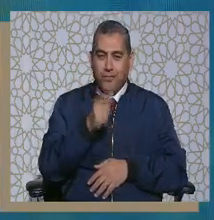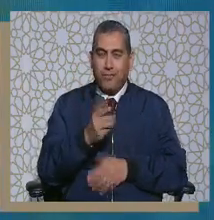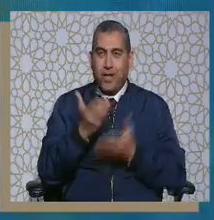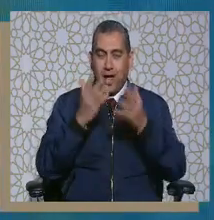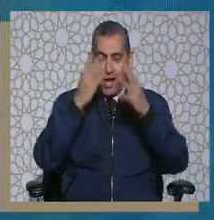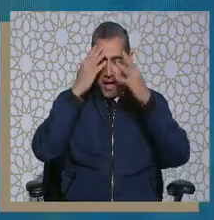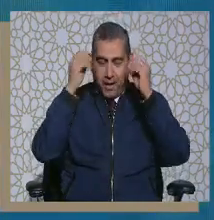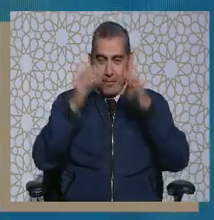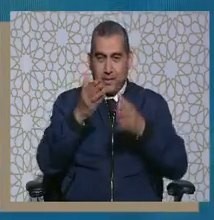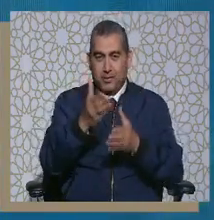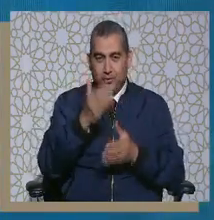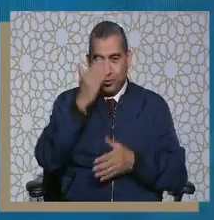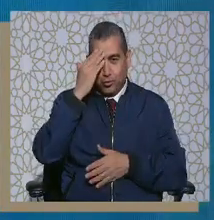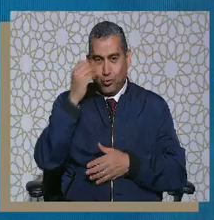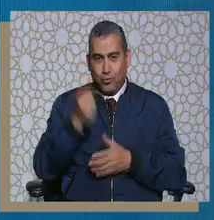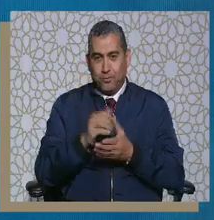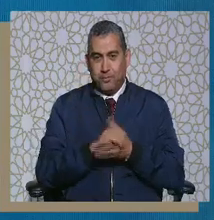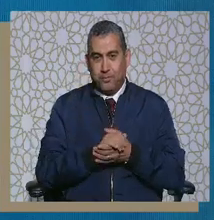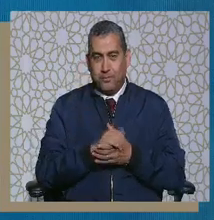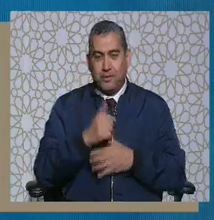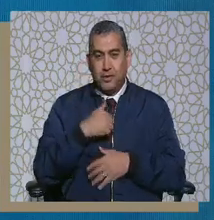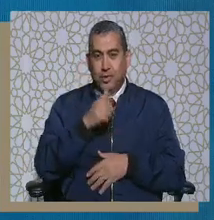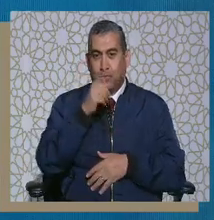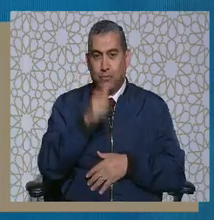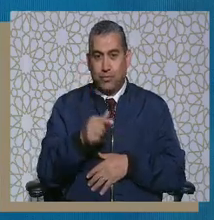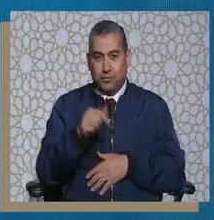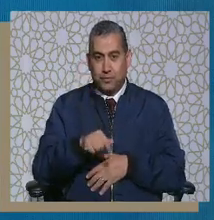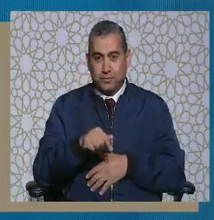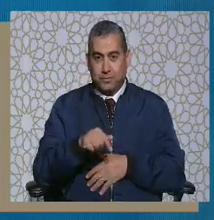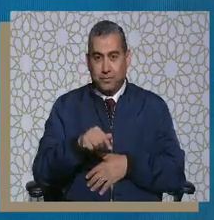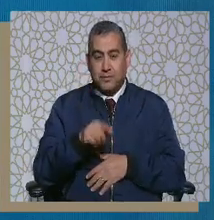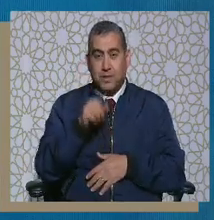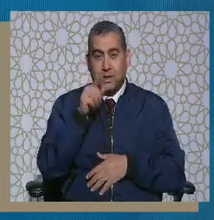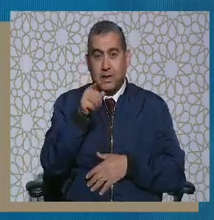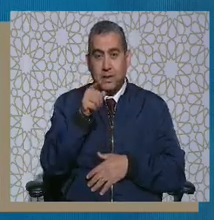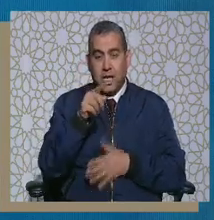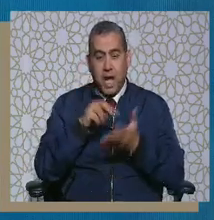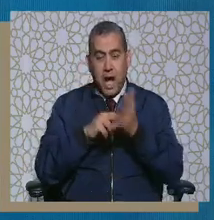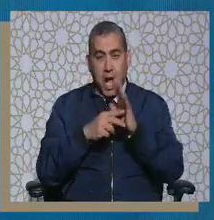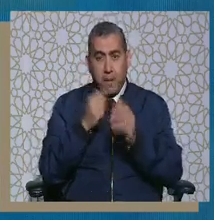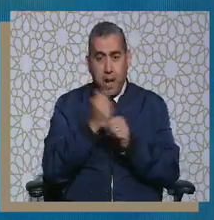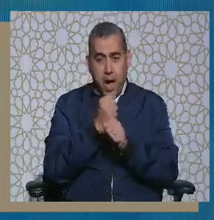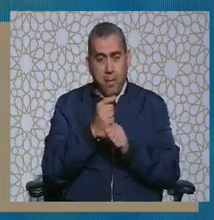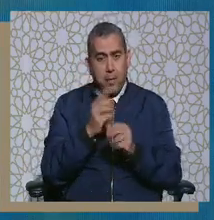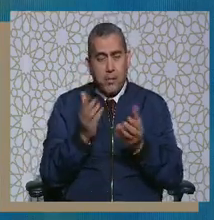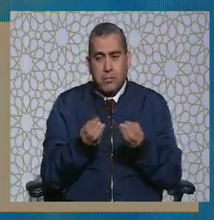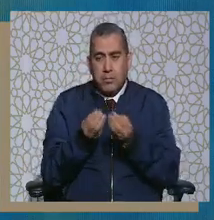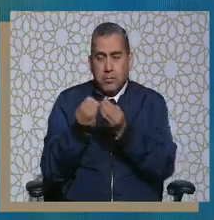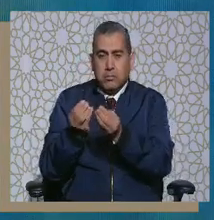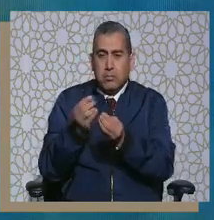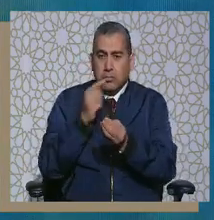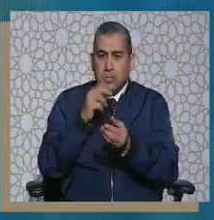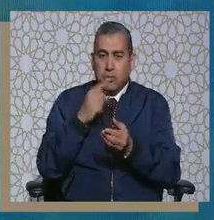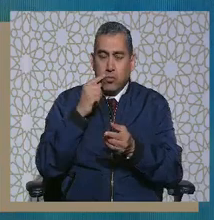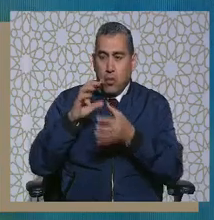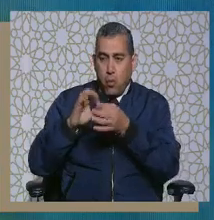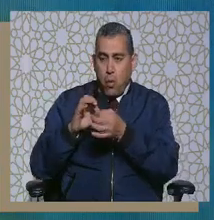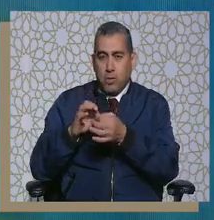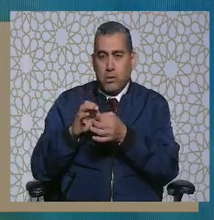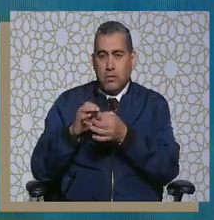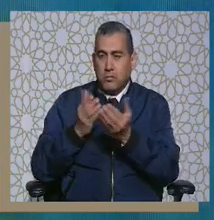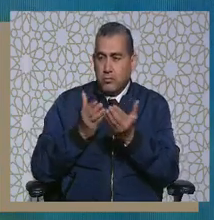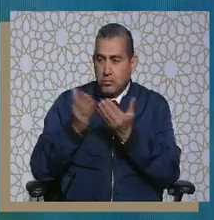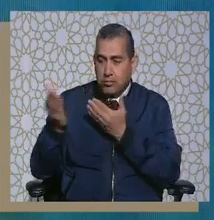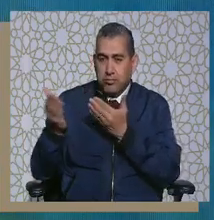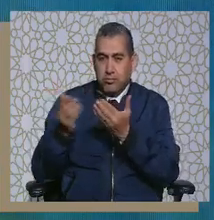شيخ حاضر يا ستي بصي يا ستي انت اعملي اللي تقدري عليه من الوسط زي